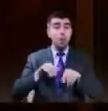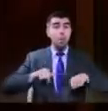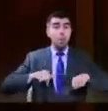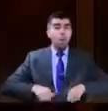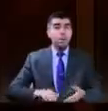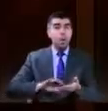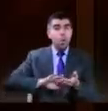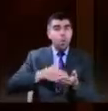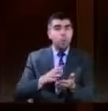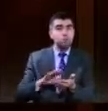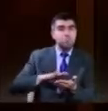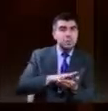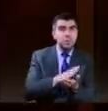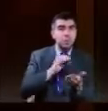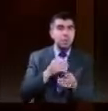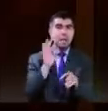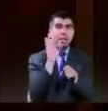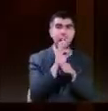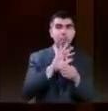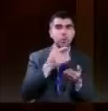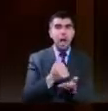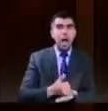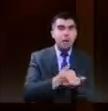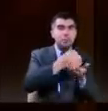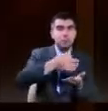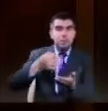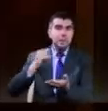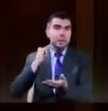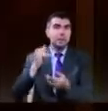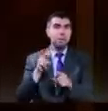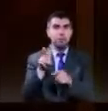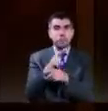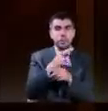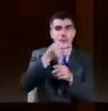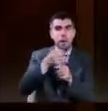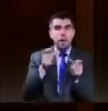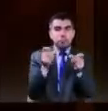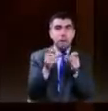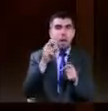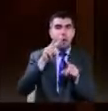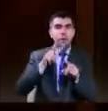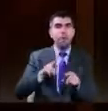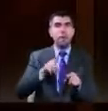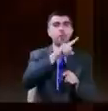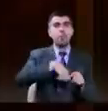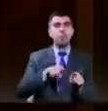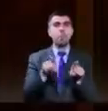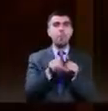توفير الولوجيات وتقديم خدمات تربوية خاصة بهم مع تكييف المراقبة المستمرة والامتحانات الإشهادية لهذه الفئة من